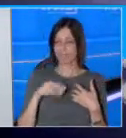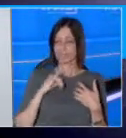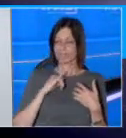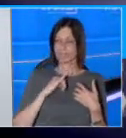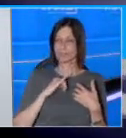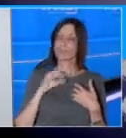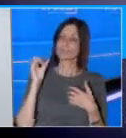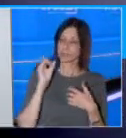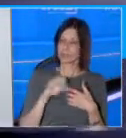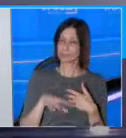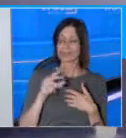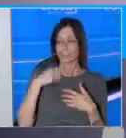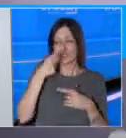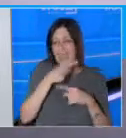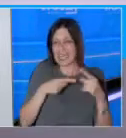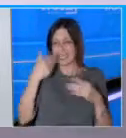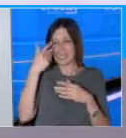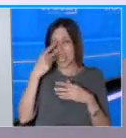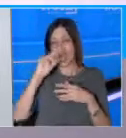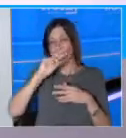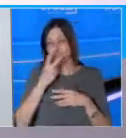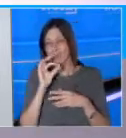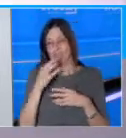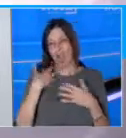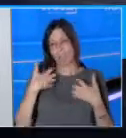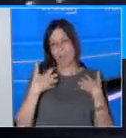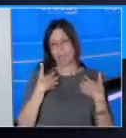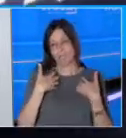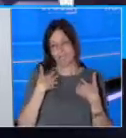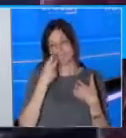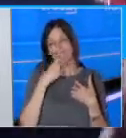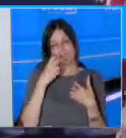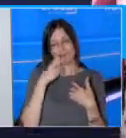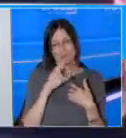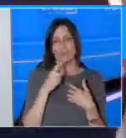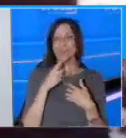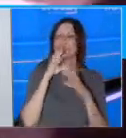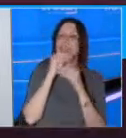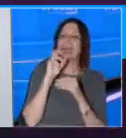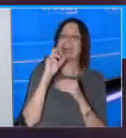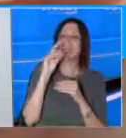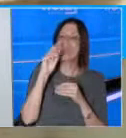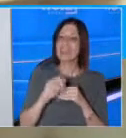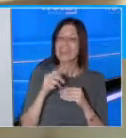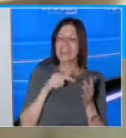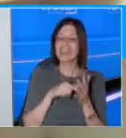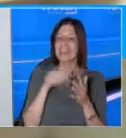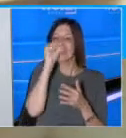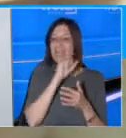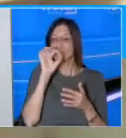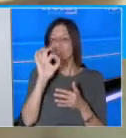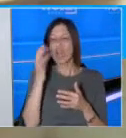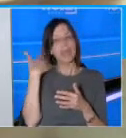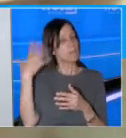לבוא ולהיות בחצי השני של המופיעים, הרבה יותר עדיף. אלון, בוא נדבר על עדן, כי באמת הביצוע שלה היה ביצוע